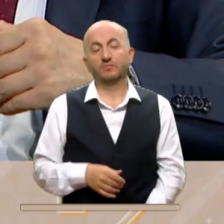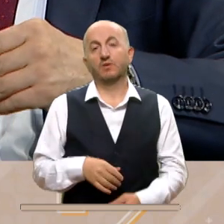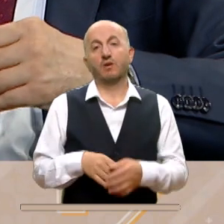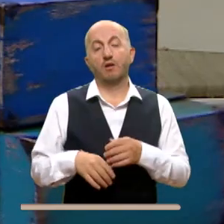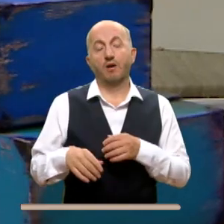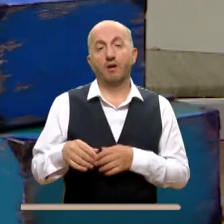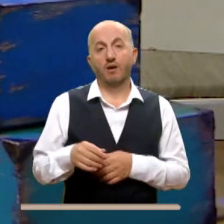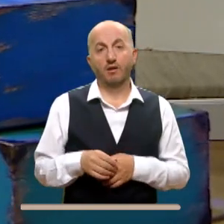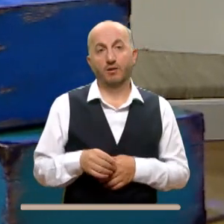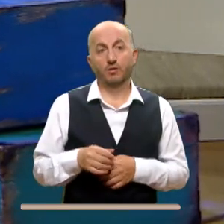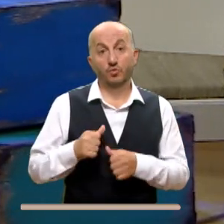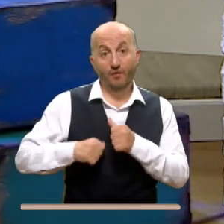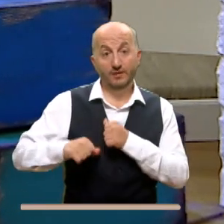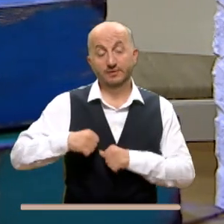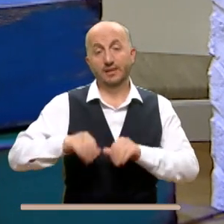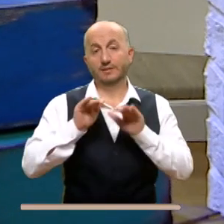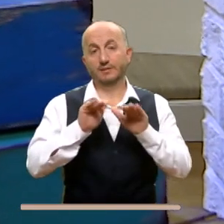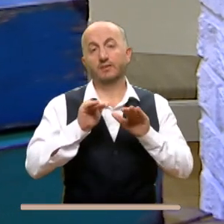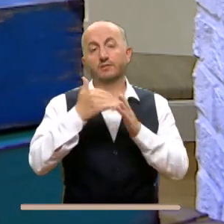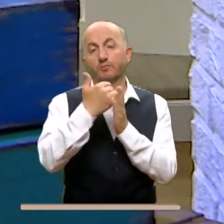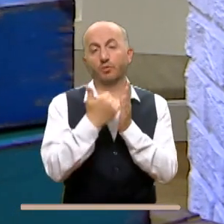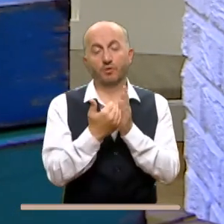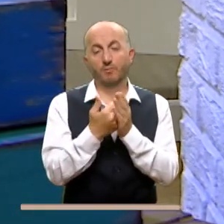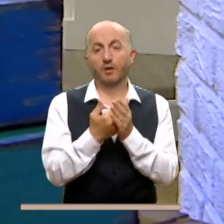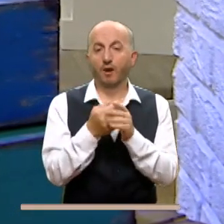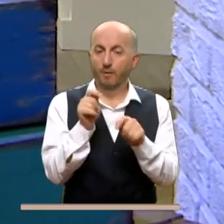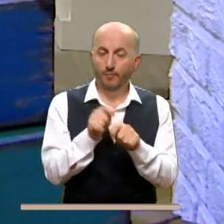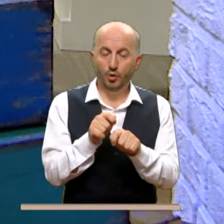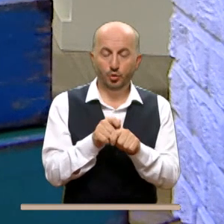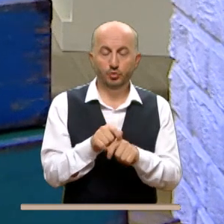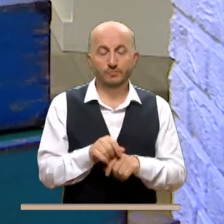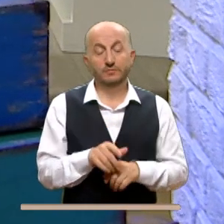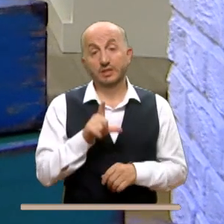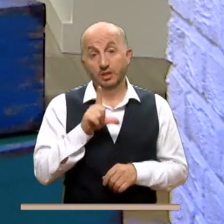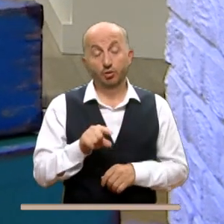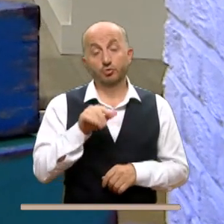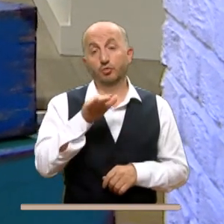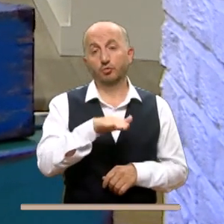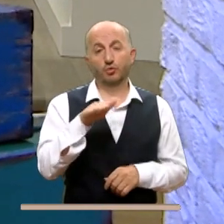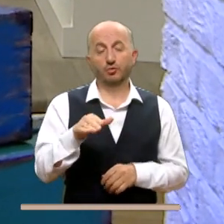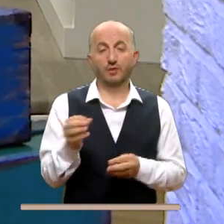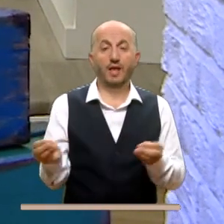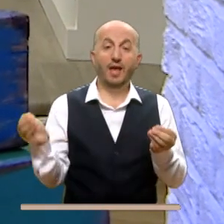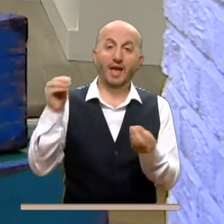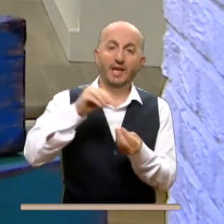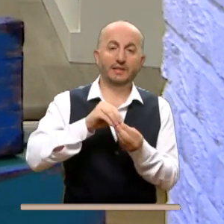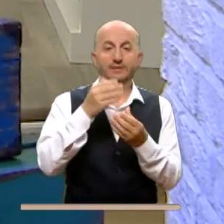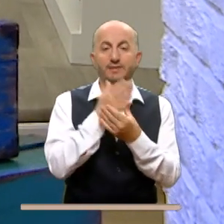akademik destek programı uyguluyoruz o çocuklarla. Gerekiyorsa hocalar onlara ek dersler temin ediyor.